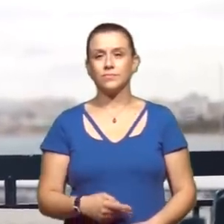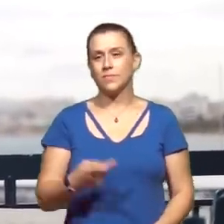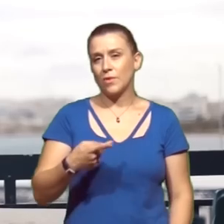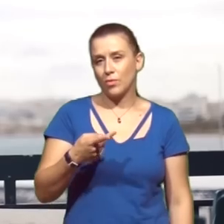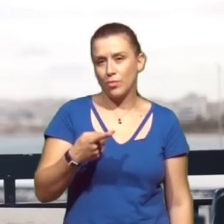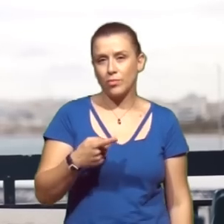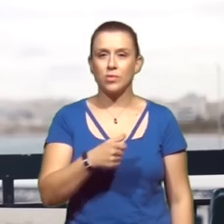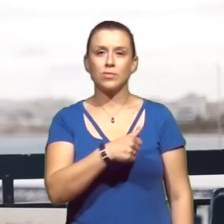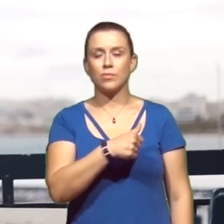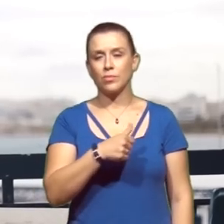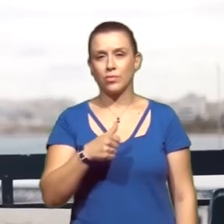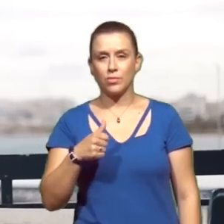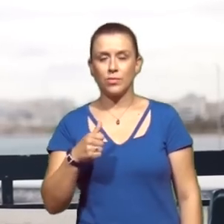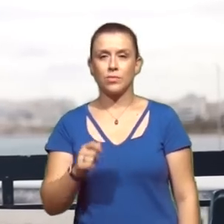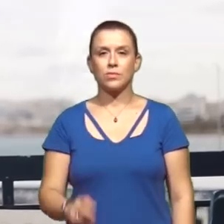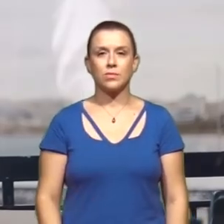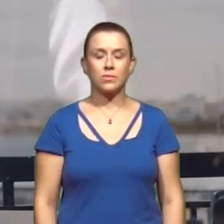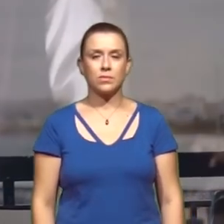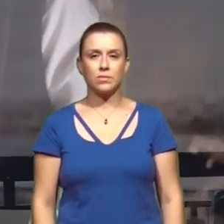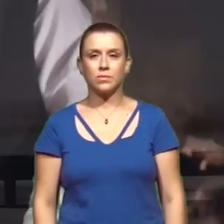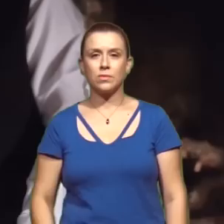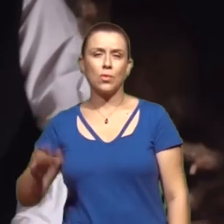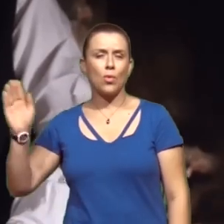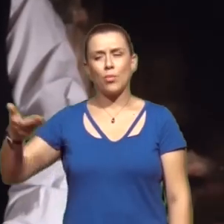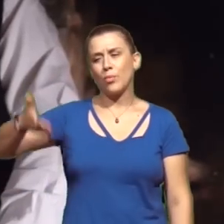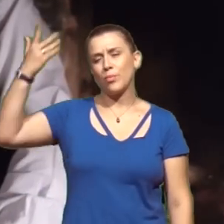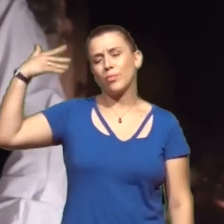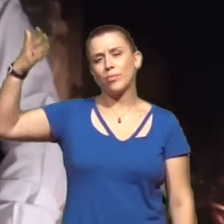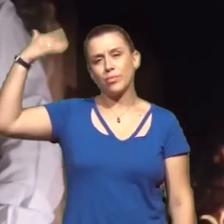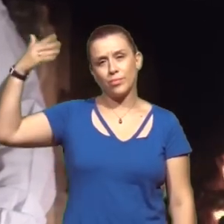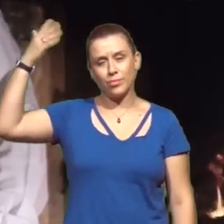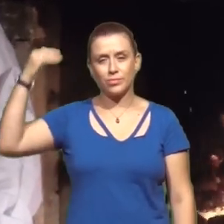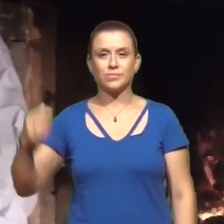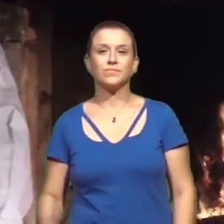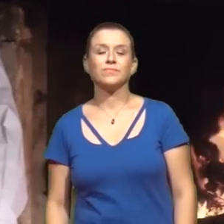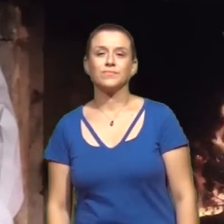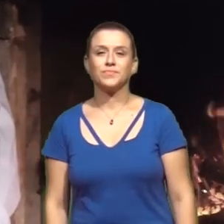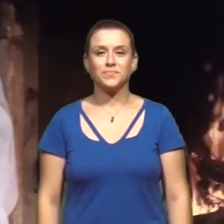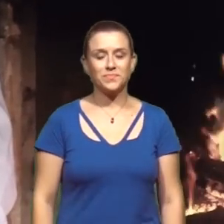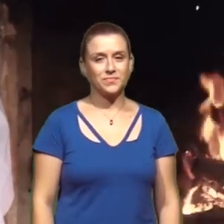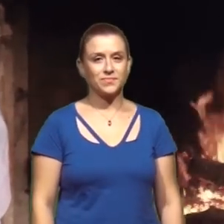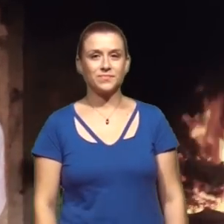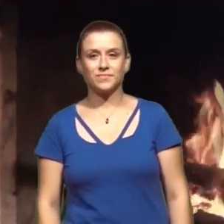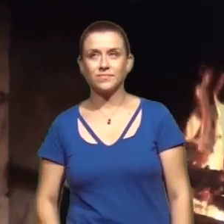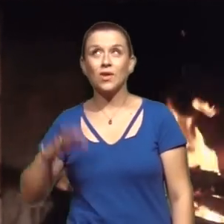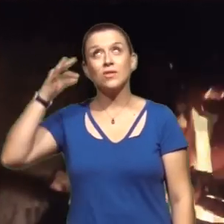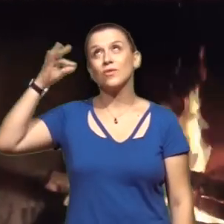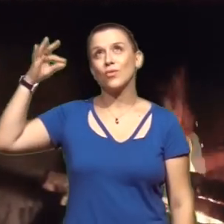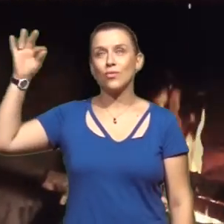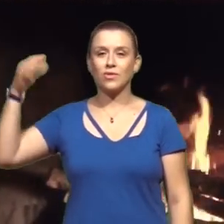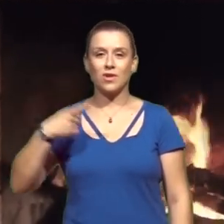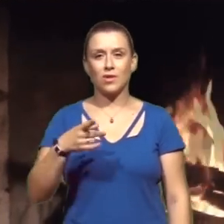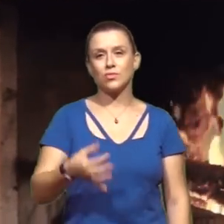Να μας τη δυο μας μόνοι σαν τις παλιές τις εποχές.